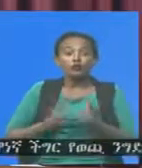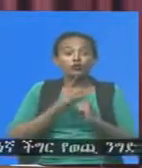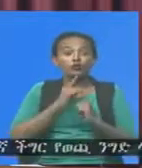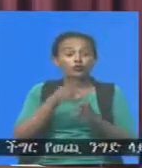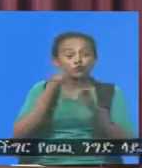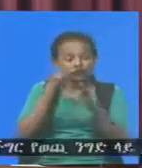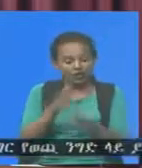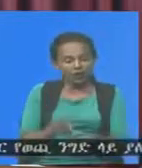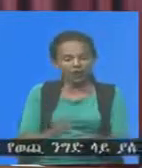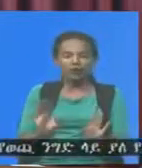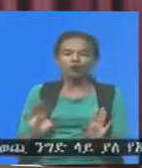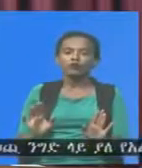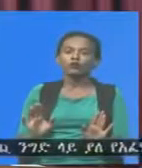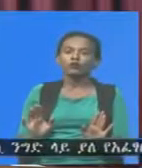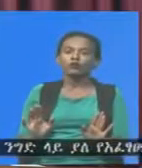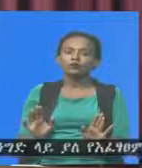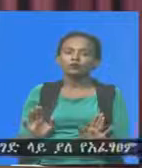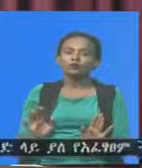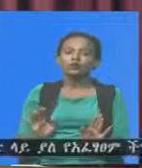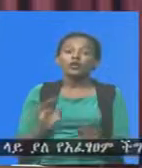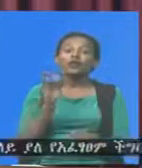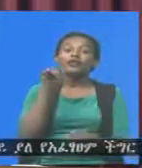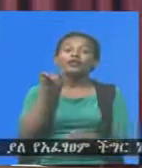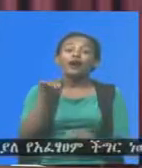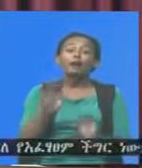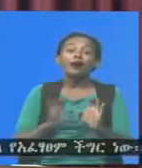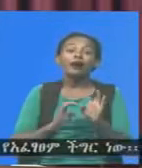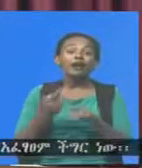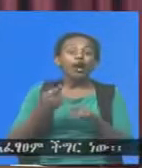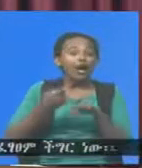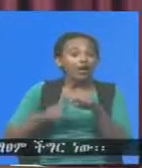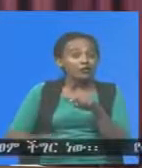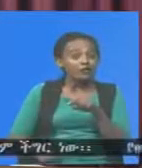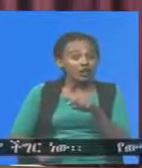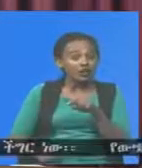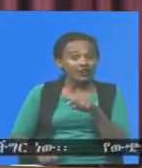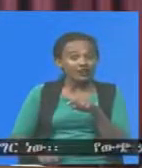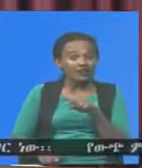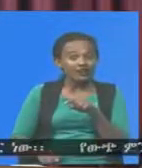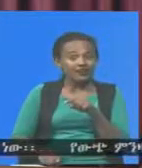ሲከባበር ነው። ያን ማድረግ አለመቻል